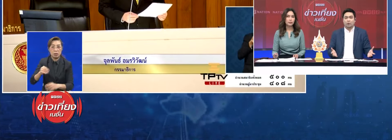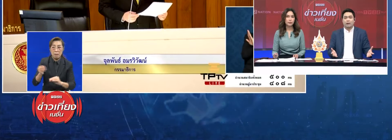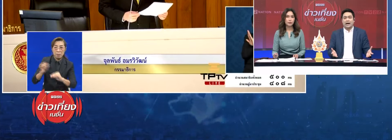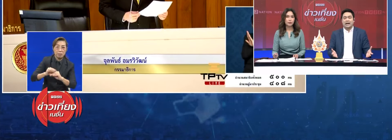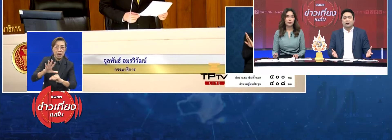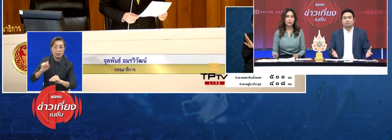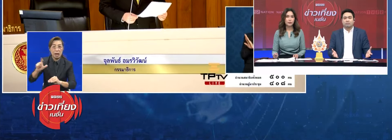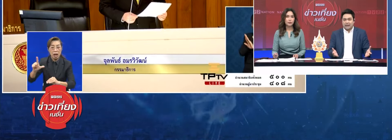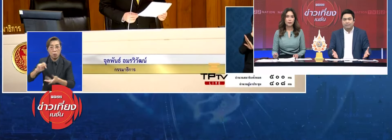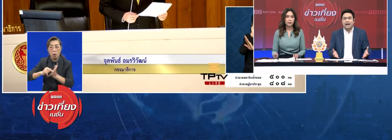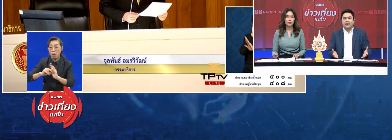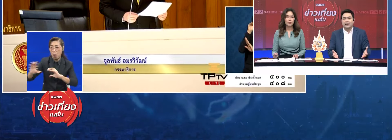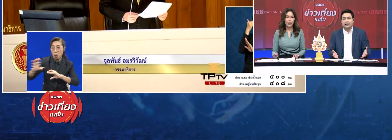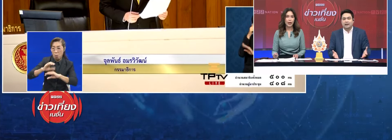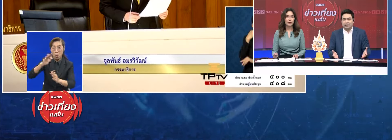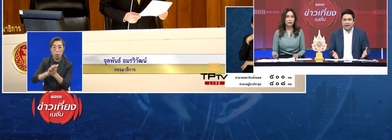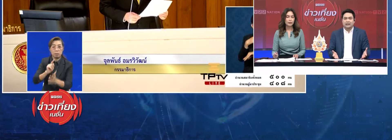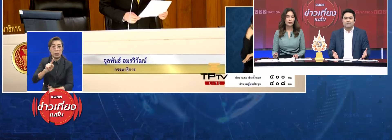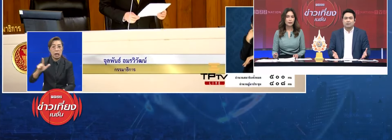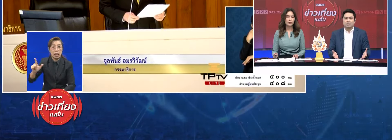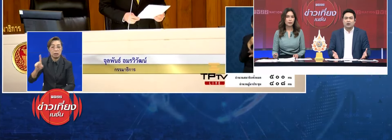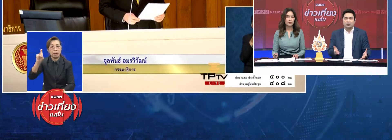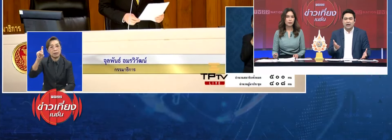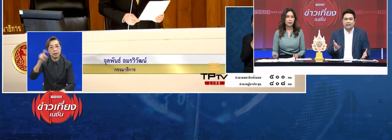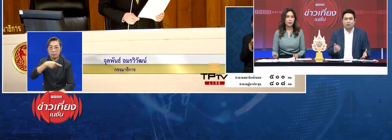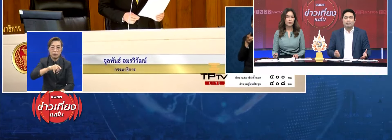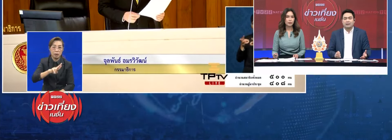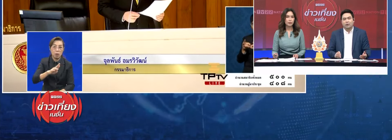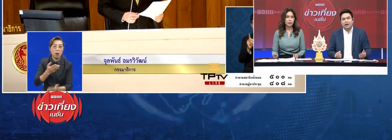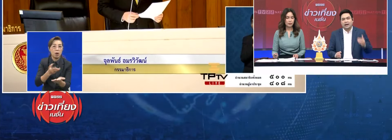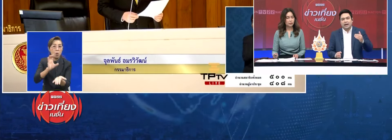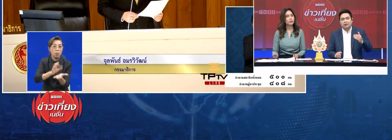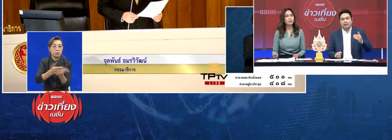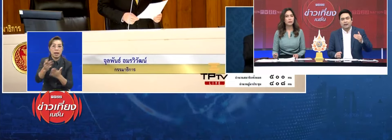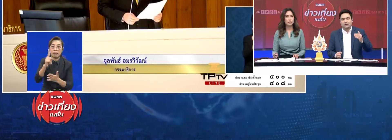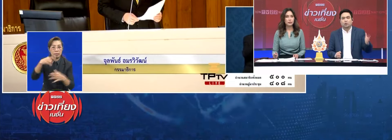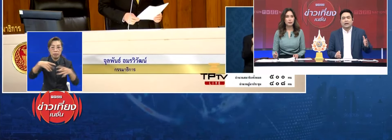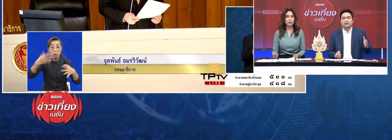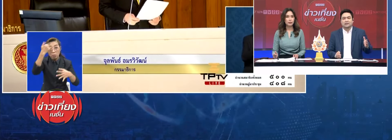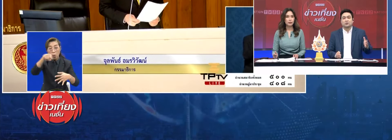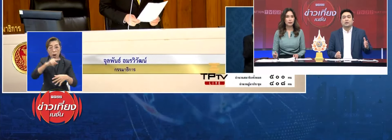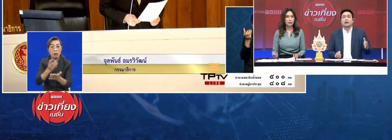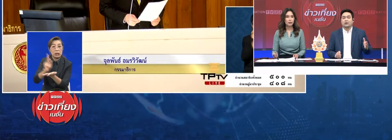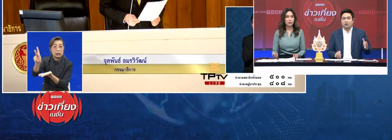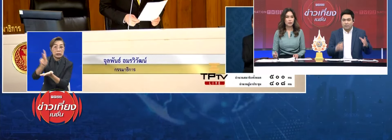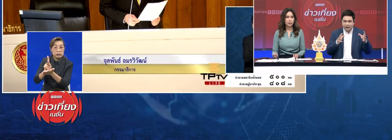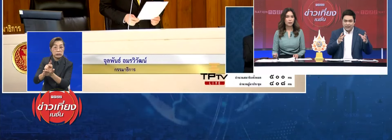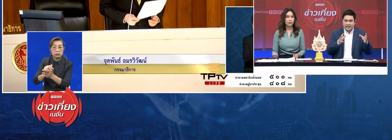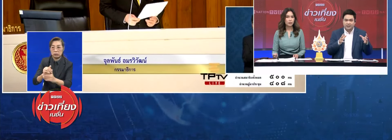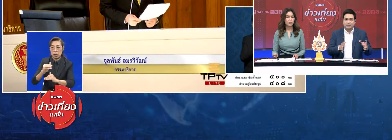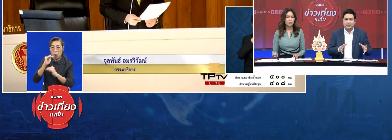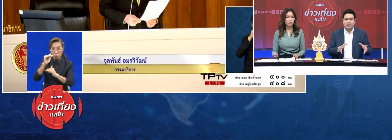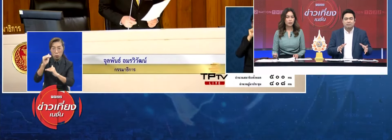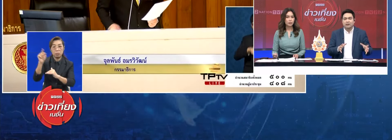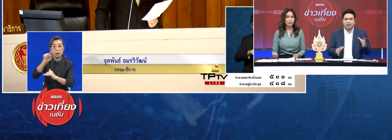หมันไปกู้เป็นล้านๆเรามาทำไม่ได้ฮ ะ มันขัดกับเรื่องพรบ.เรื่องของการจ่ายงบประมาณเพราะว่าเราไม่สามารถที่จะกู้ได้เกินสัดส่วนเท่าไหร่ของงบประมาณราย